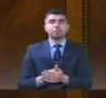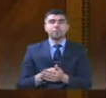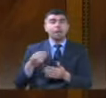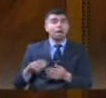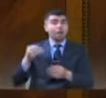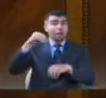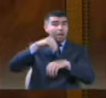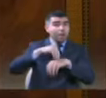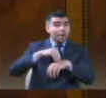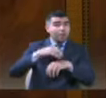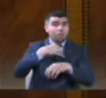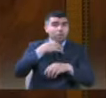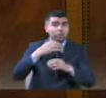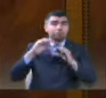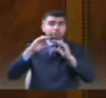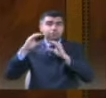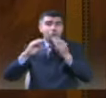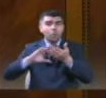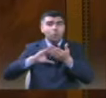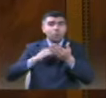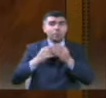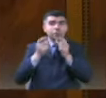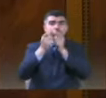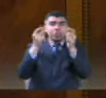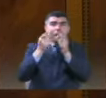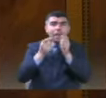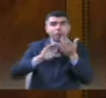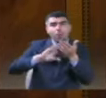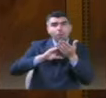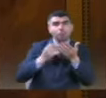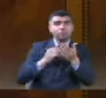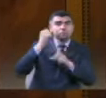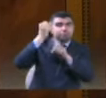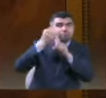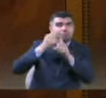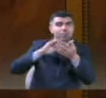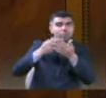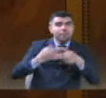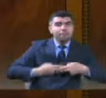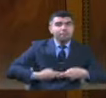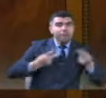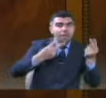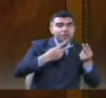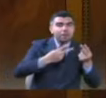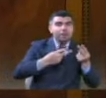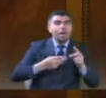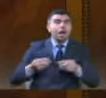ناهيك عن إنهاك تنافسية المقاولة وبالتالي التأثير سلبيا على قدرتها على المحافظة وحدة فرص